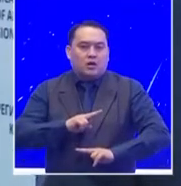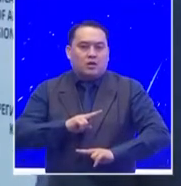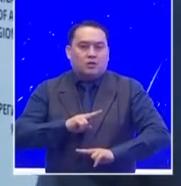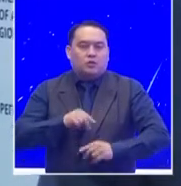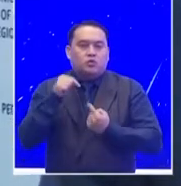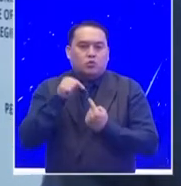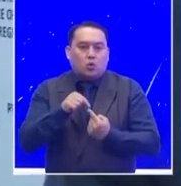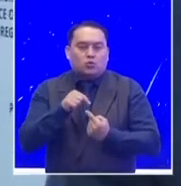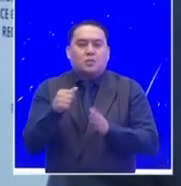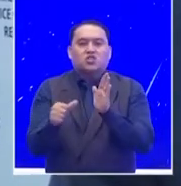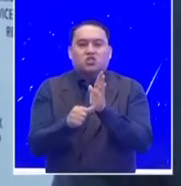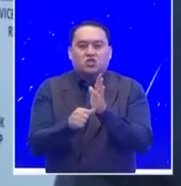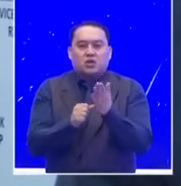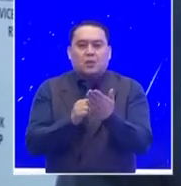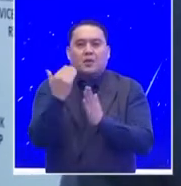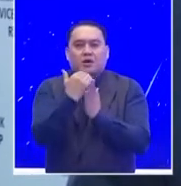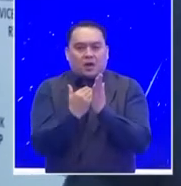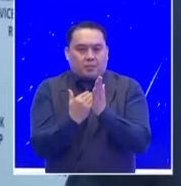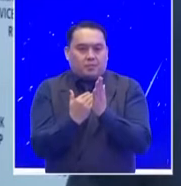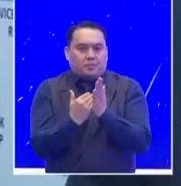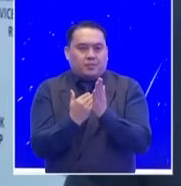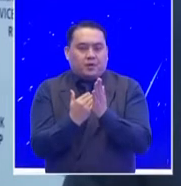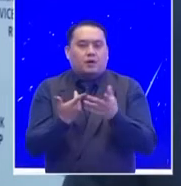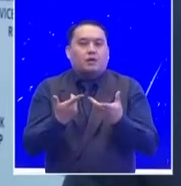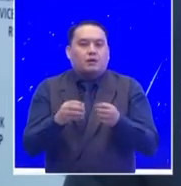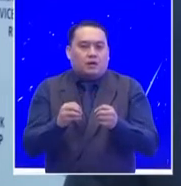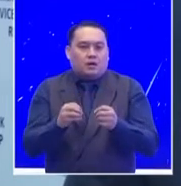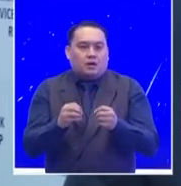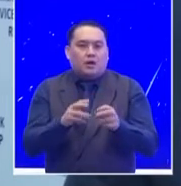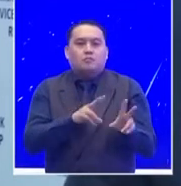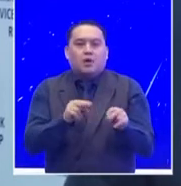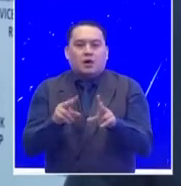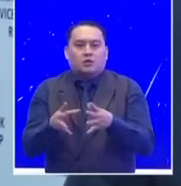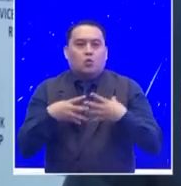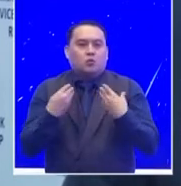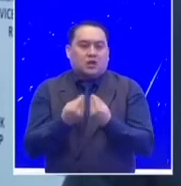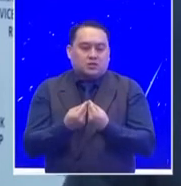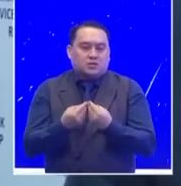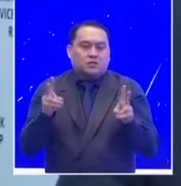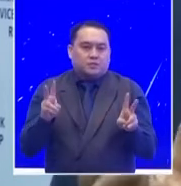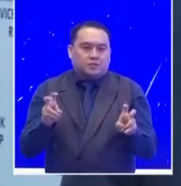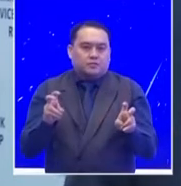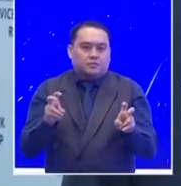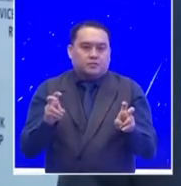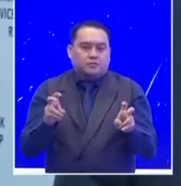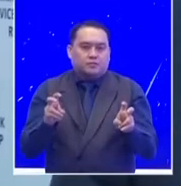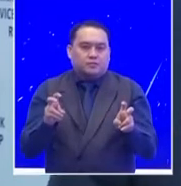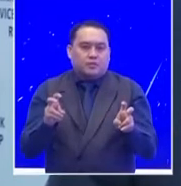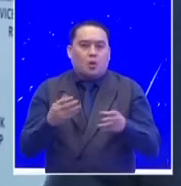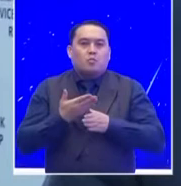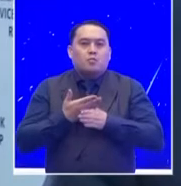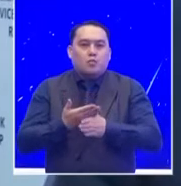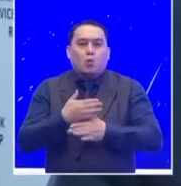конкретно по 6 программам, где бахт отбасы, плане